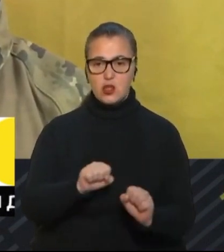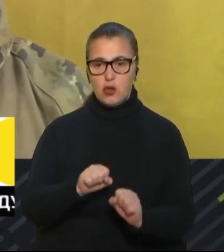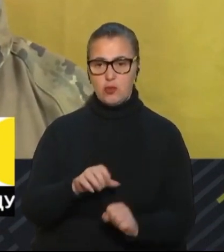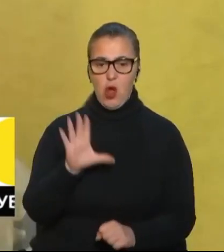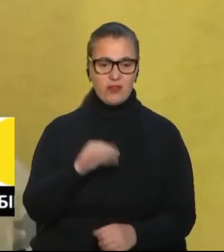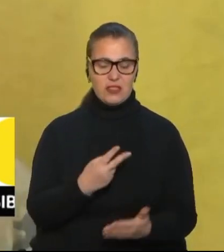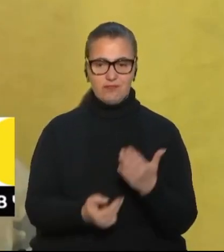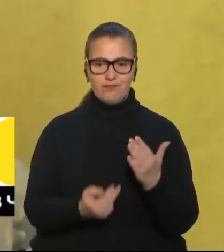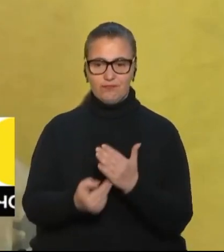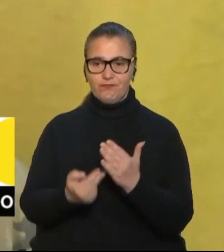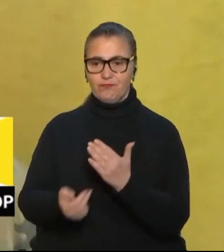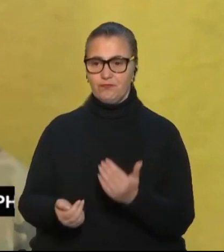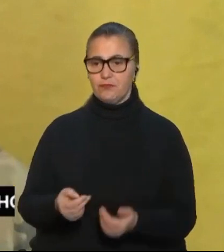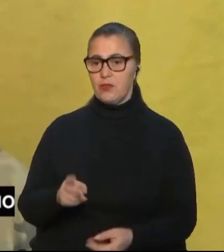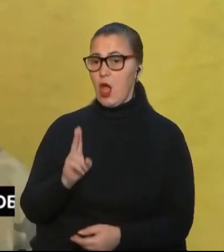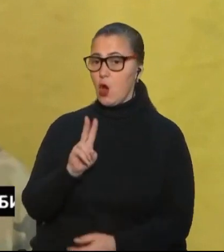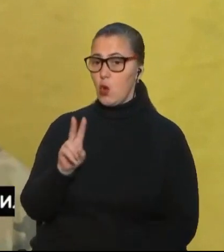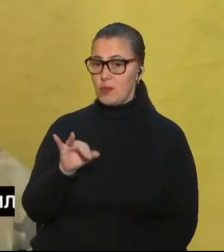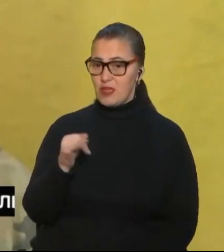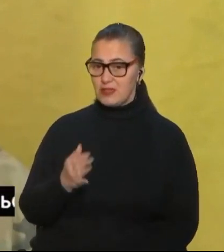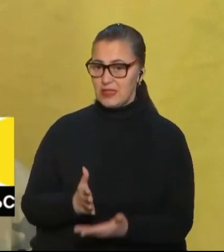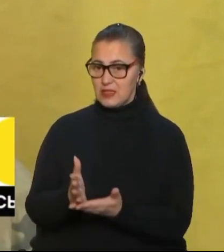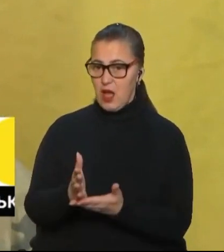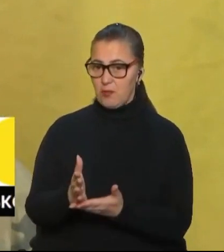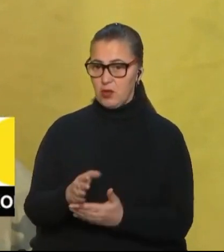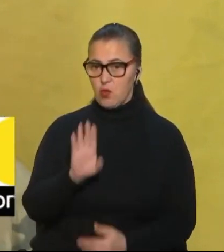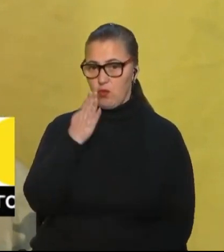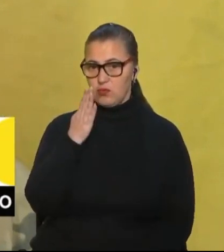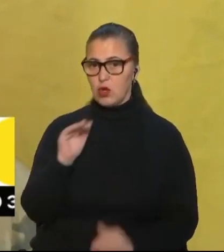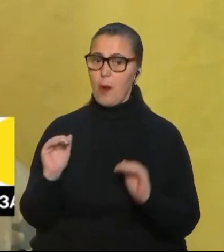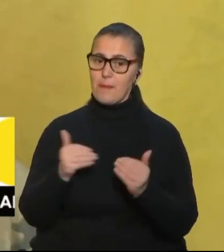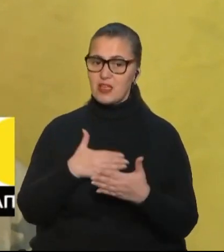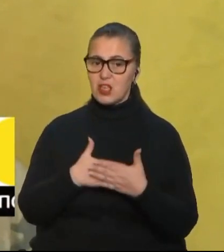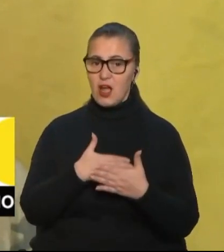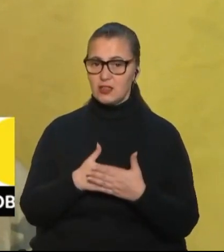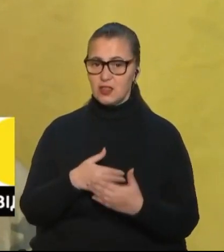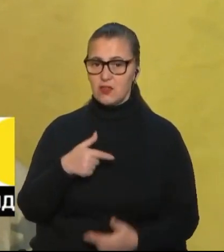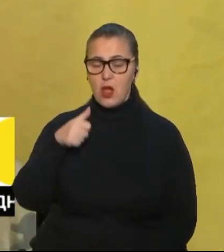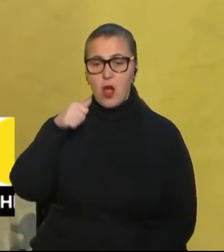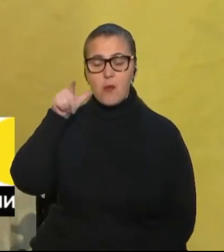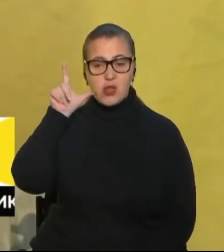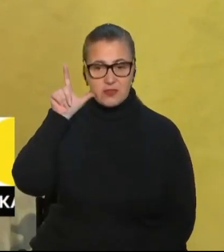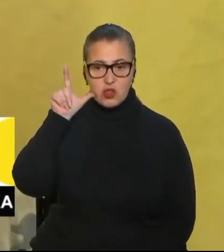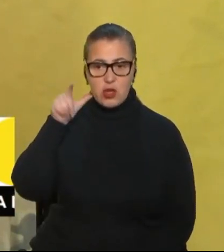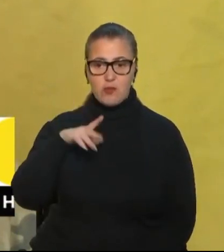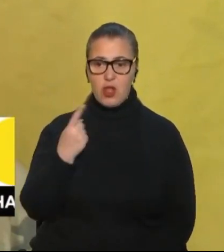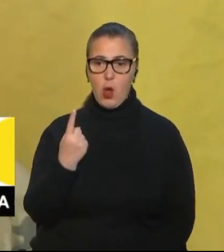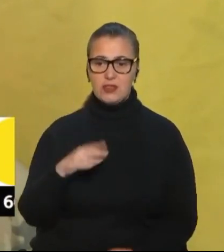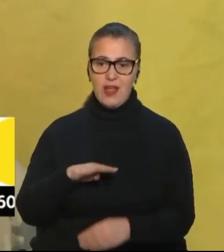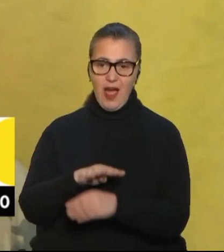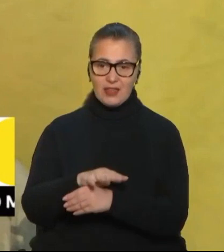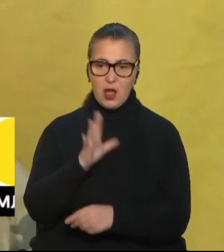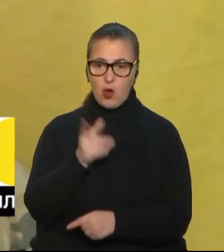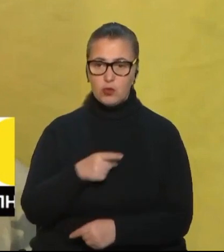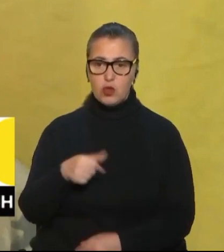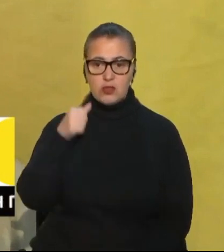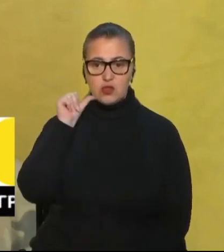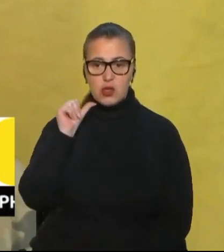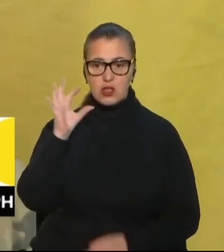безуспішно. На Куп'янському напрямку ворог менш активний. Позавчора була одна атака, протягом минулої